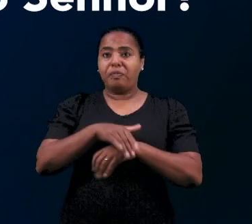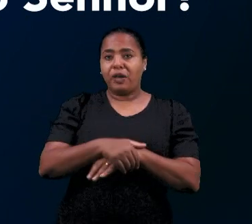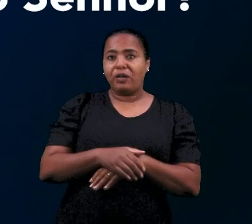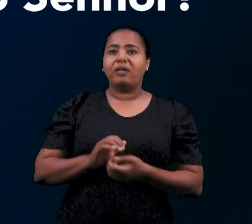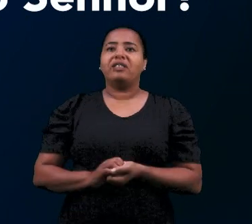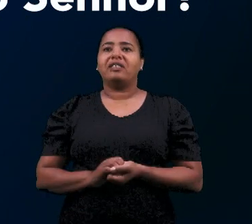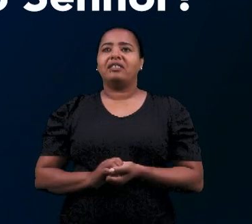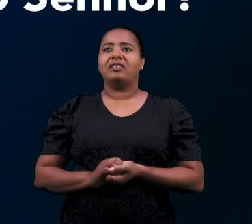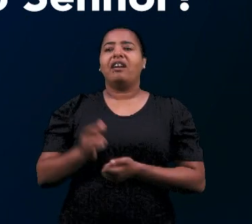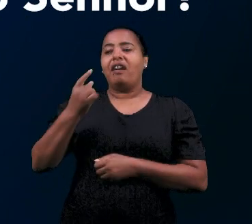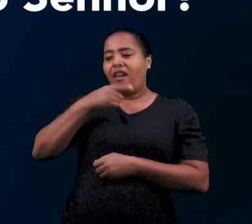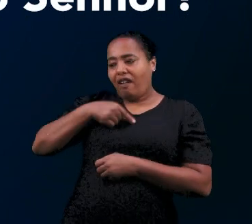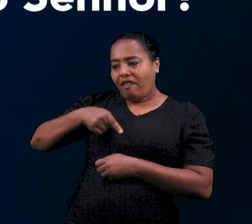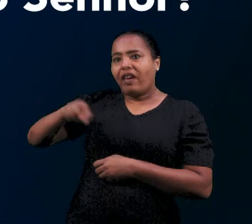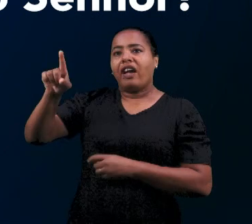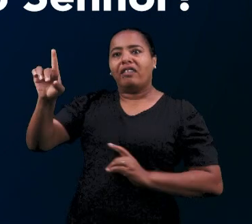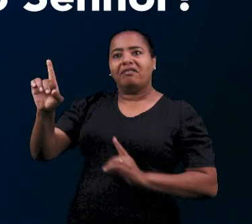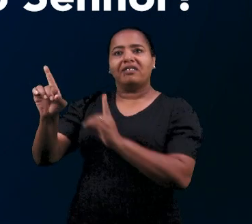rencontre. Aller à sa rencontre.